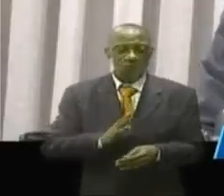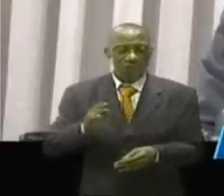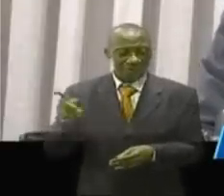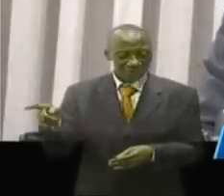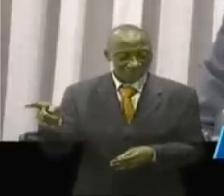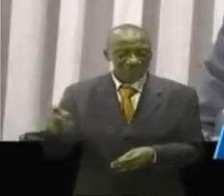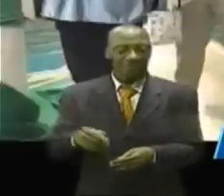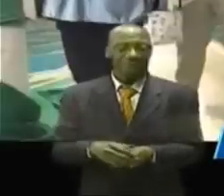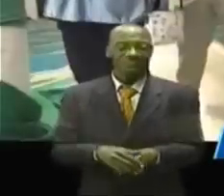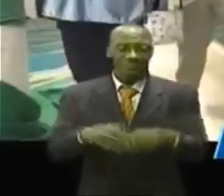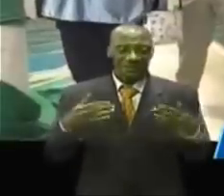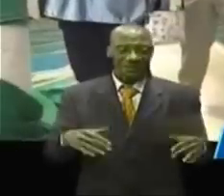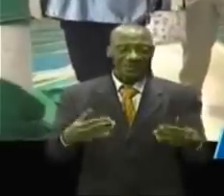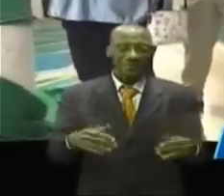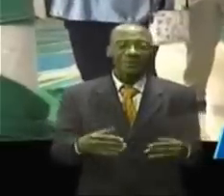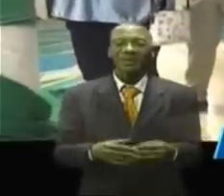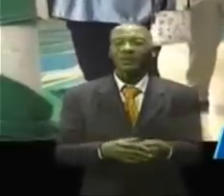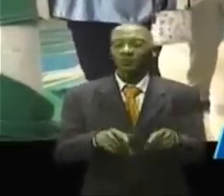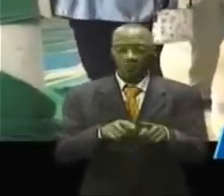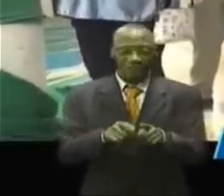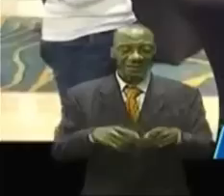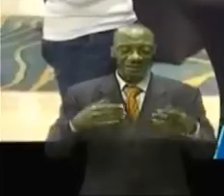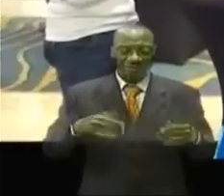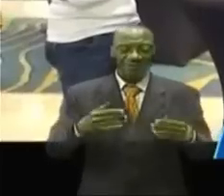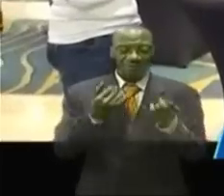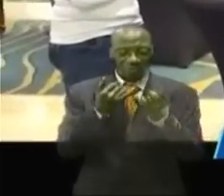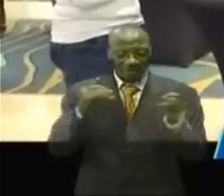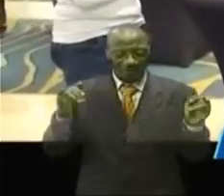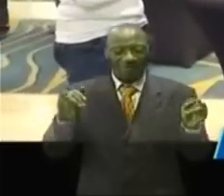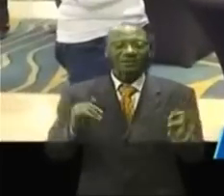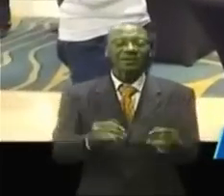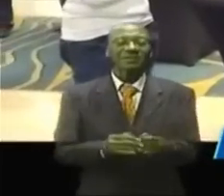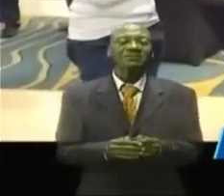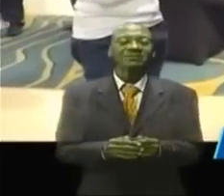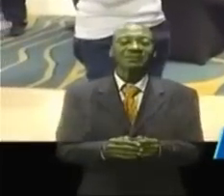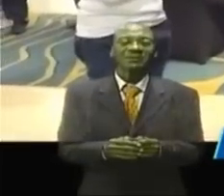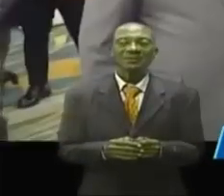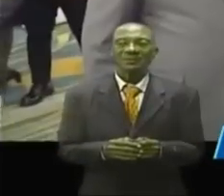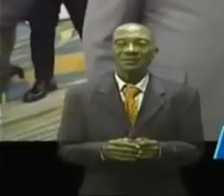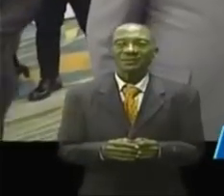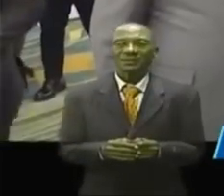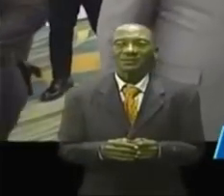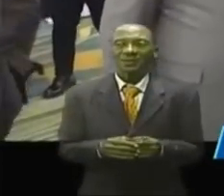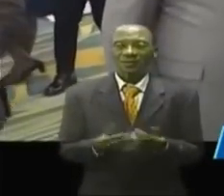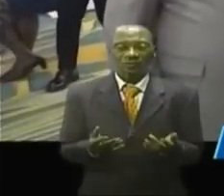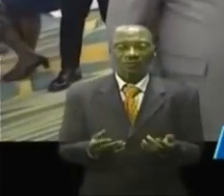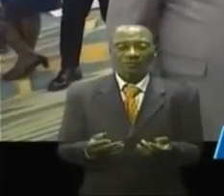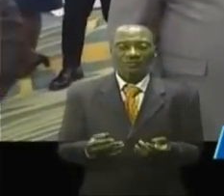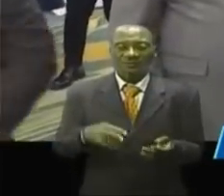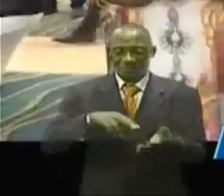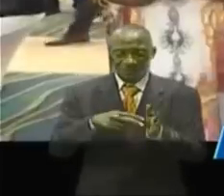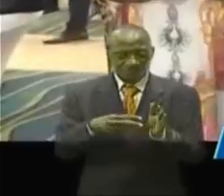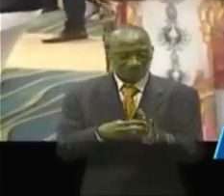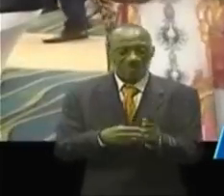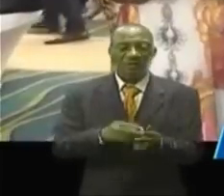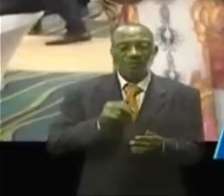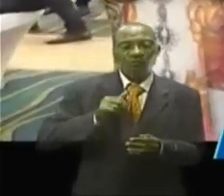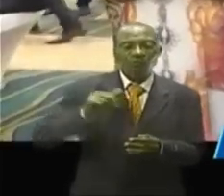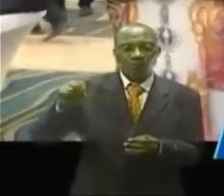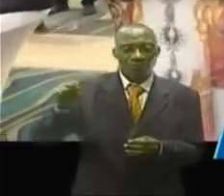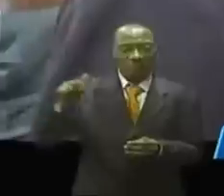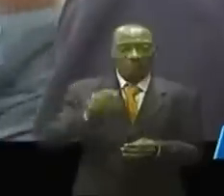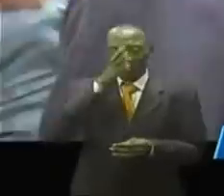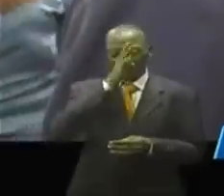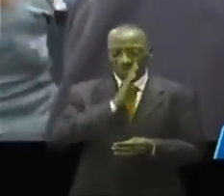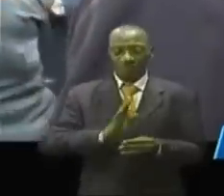leurs compatriotes à démontrer leur grandeur tout en étant capables de se prendre en charge aussi sur le plan politique qu'économique. Car leur pays